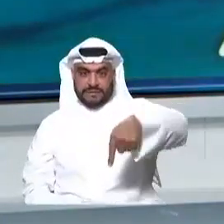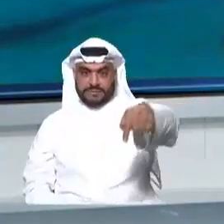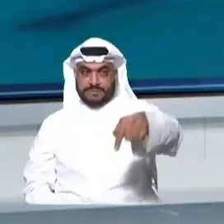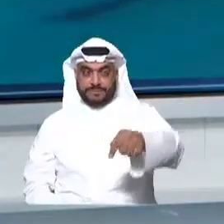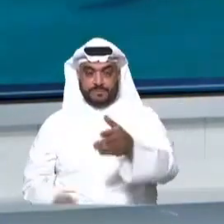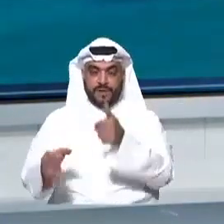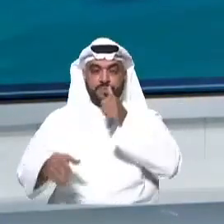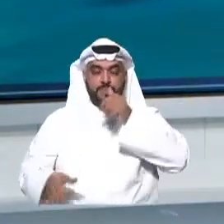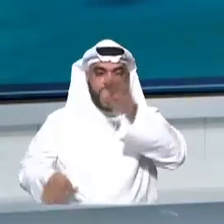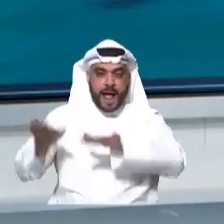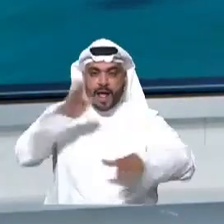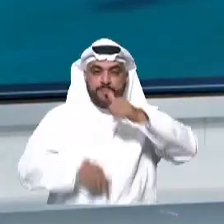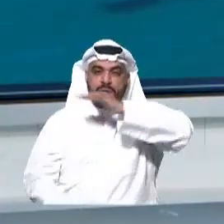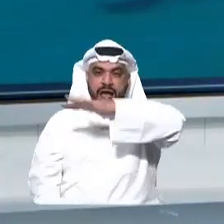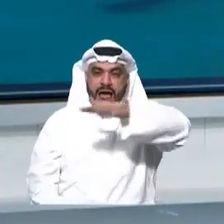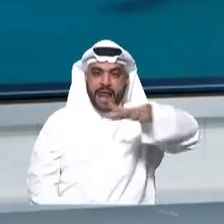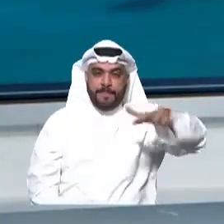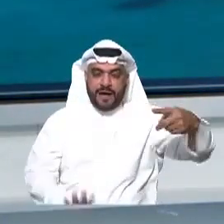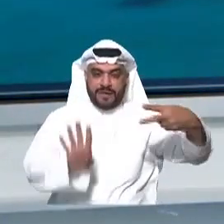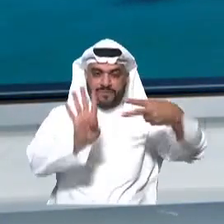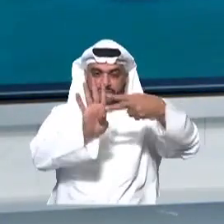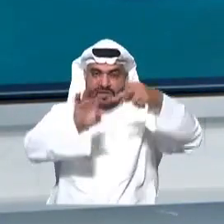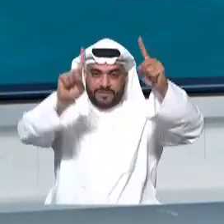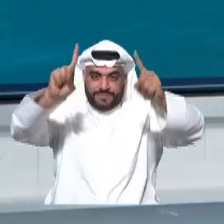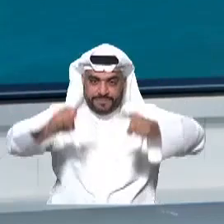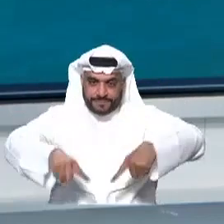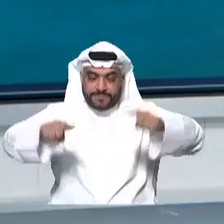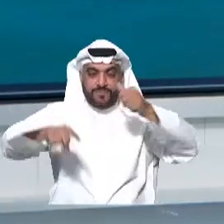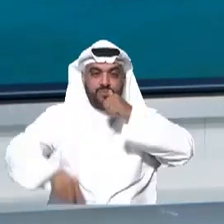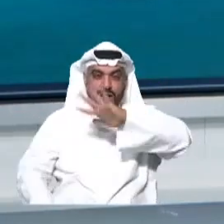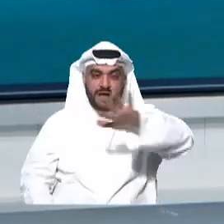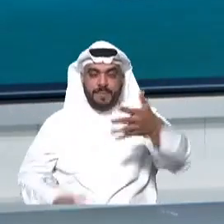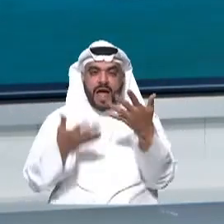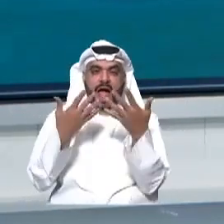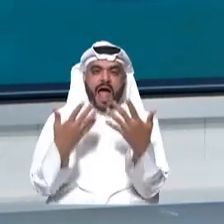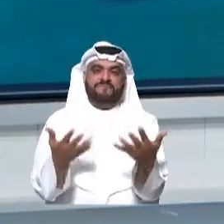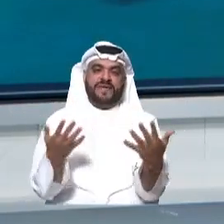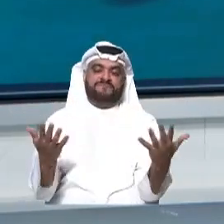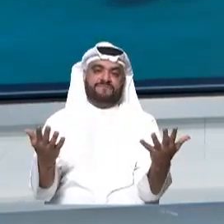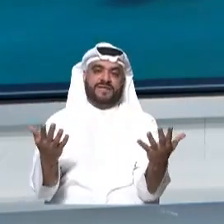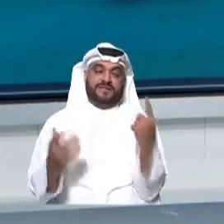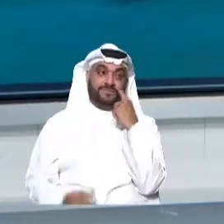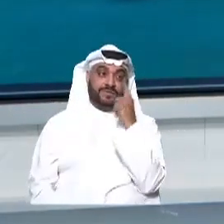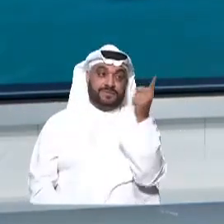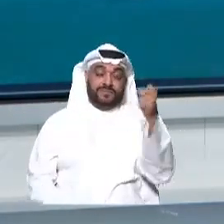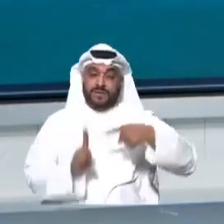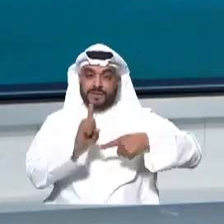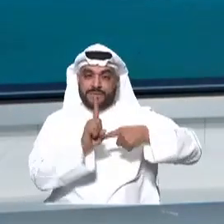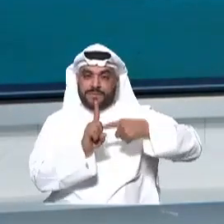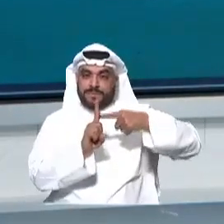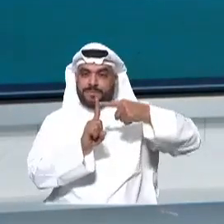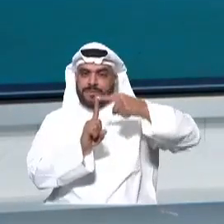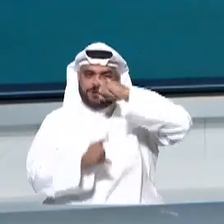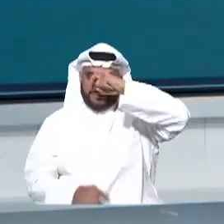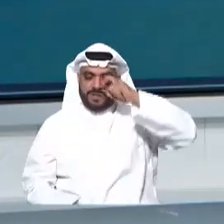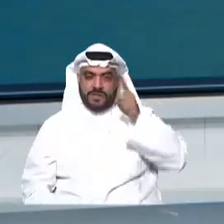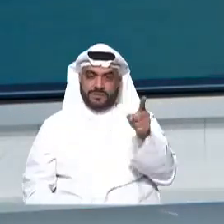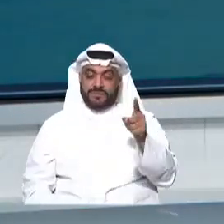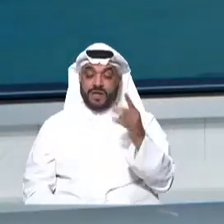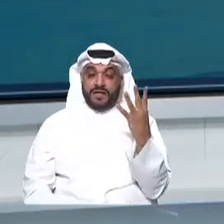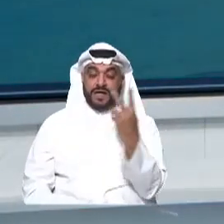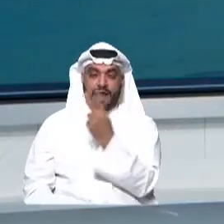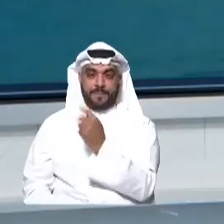الأجواء البحرية إن شاء الله خلال 24 ساعة القادمة، حالة البحر خفيف إلى معتدل الموج، وارتفاع الموج من 2 إلى 4